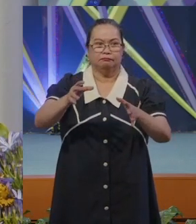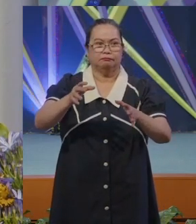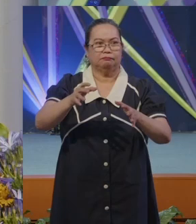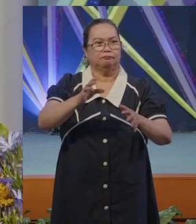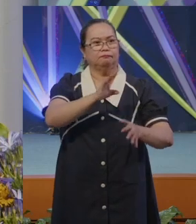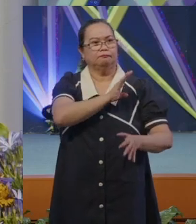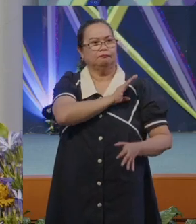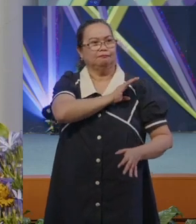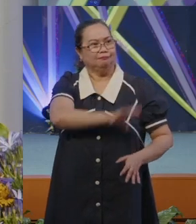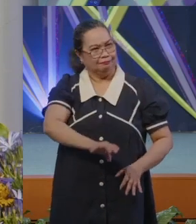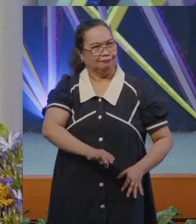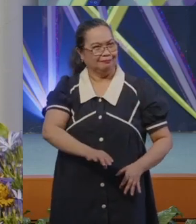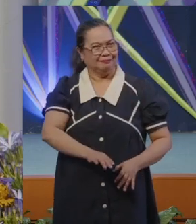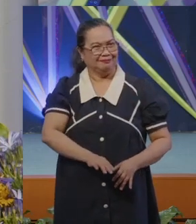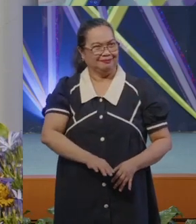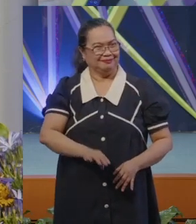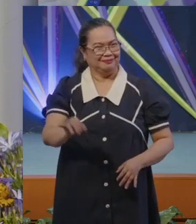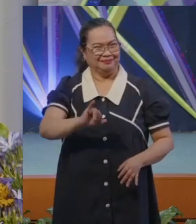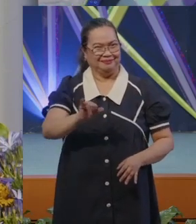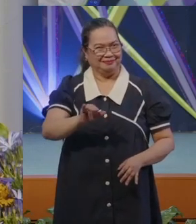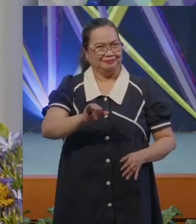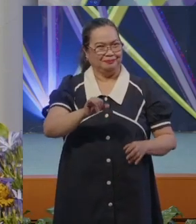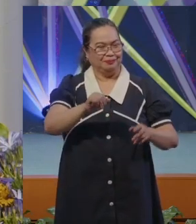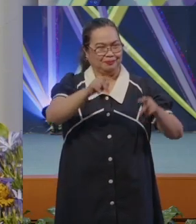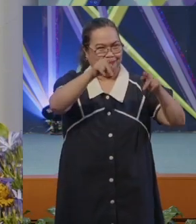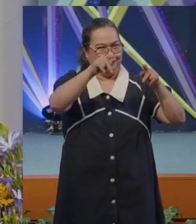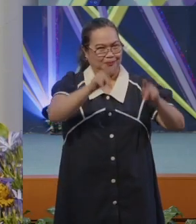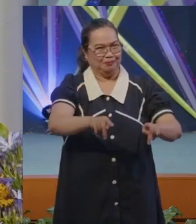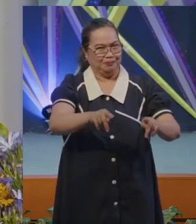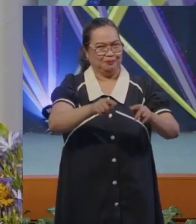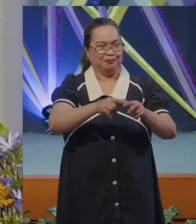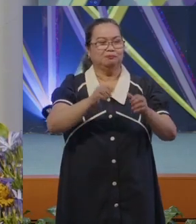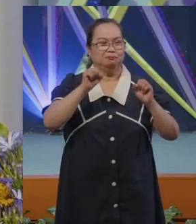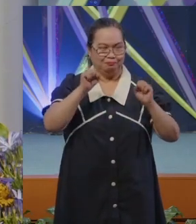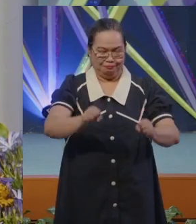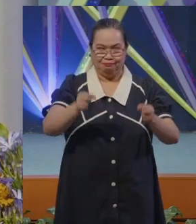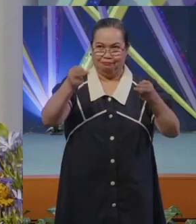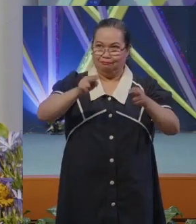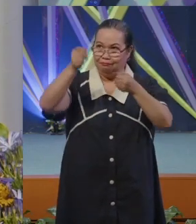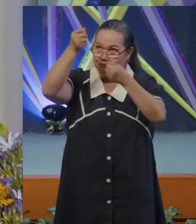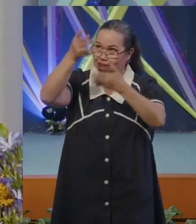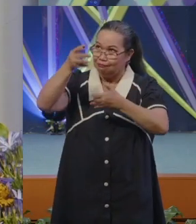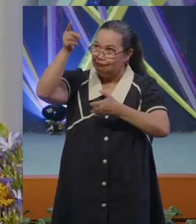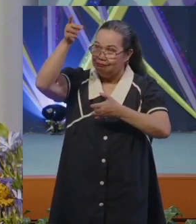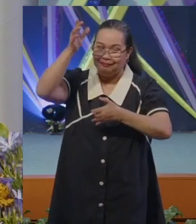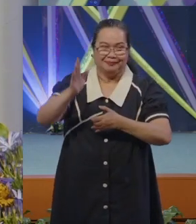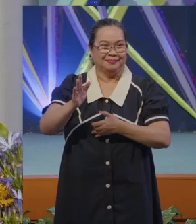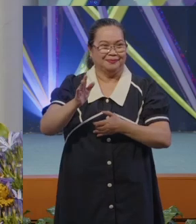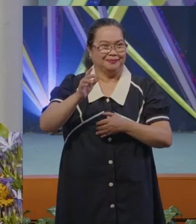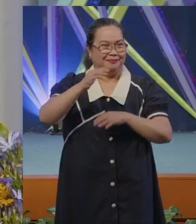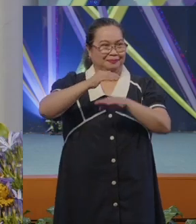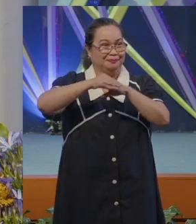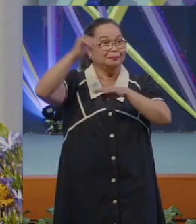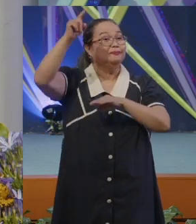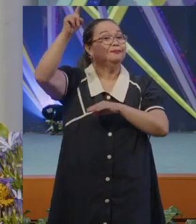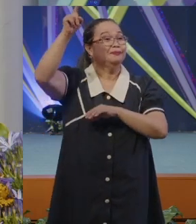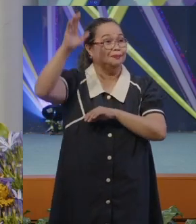katapangan para yung lalaking yon ay makatupad sa pagtawag sa Kanya ng